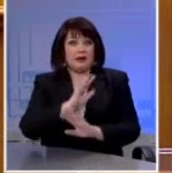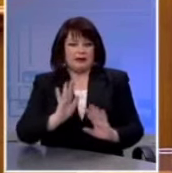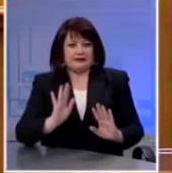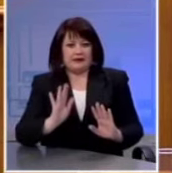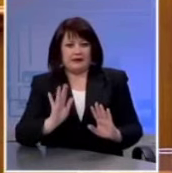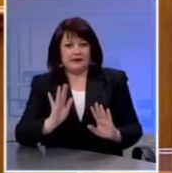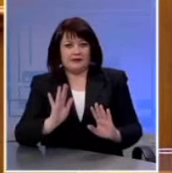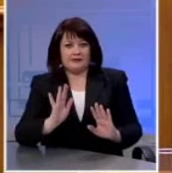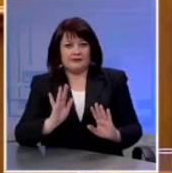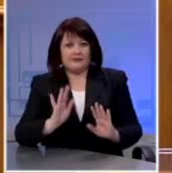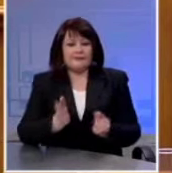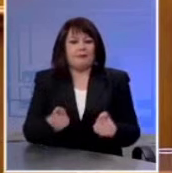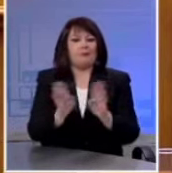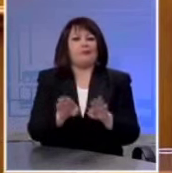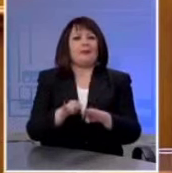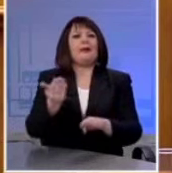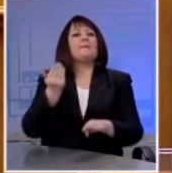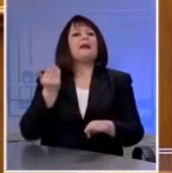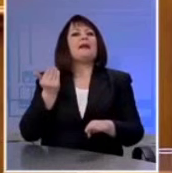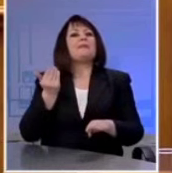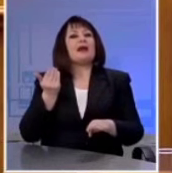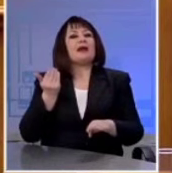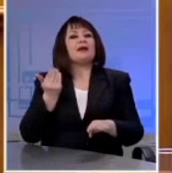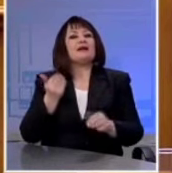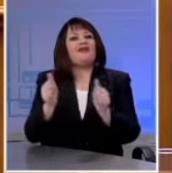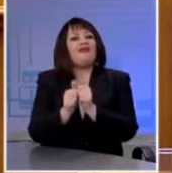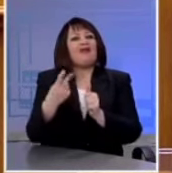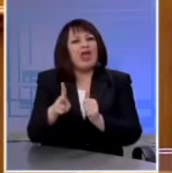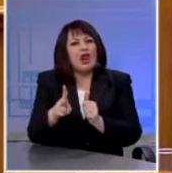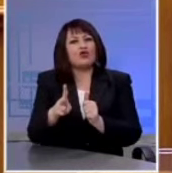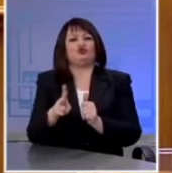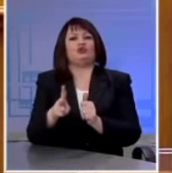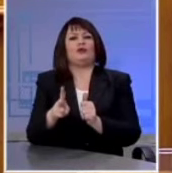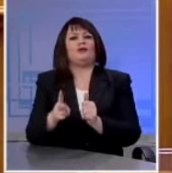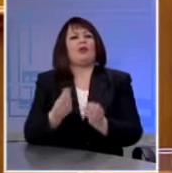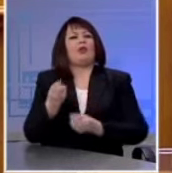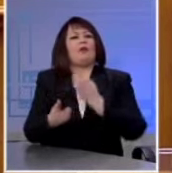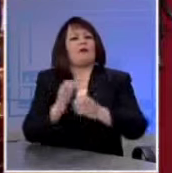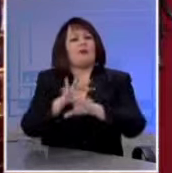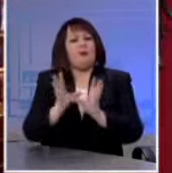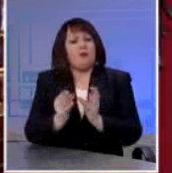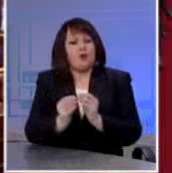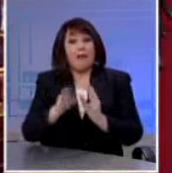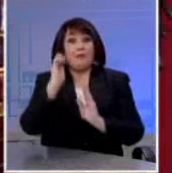εκτός από το να συγκαλύπτει και να προστατεύει τους ευεργέτες και φίλους του το σύστημα αυτό,